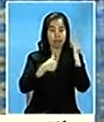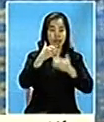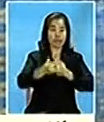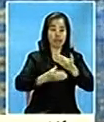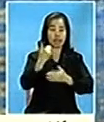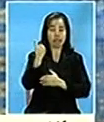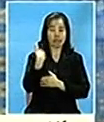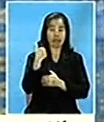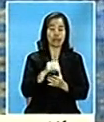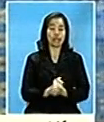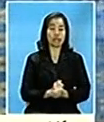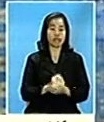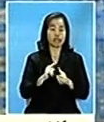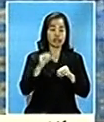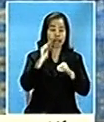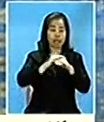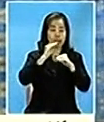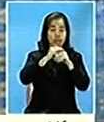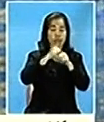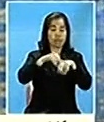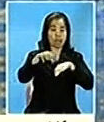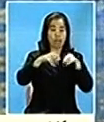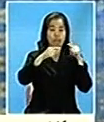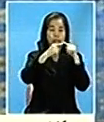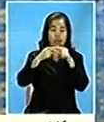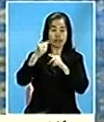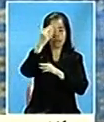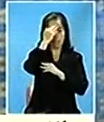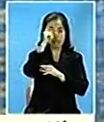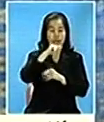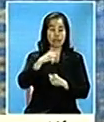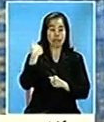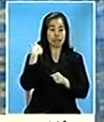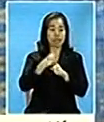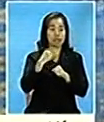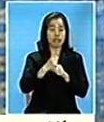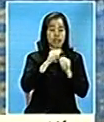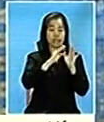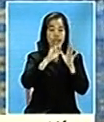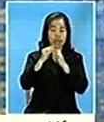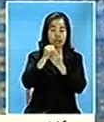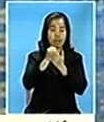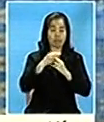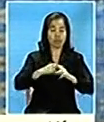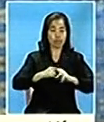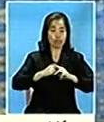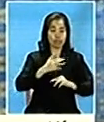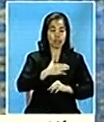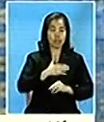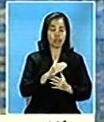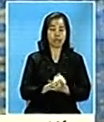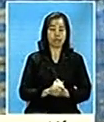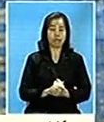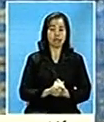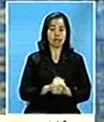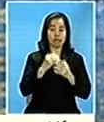ว่าก็น่าจะได้ดำเนินการต่อเพราะเราน่าจะได้พึ่งพาตัวของเราวันที่